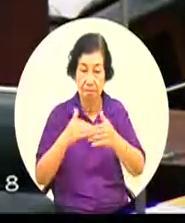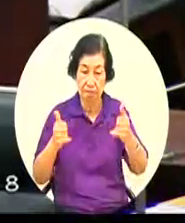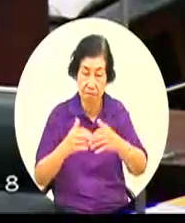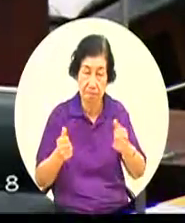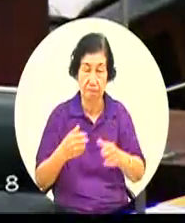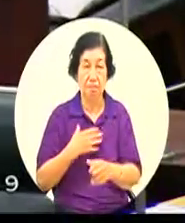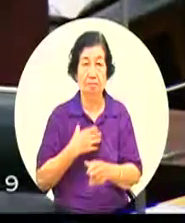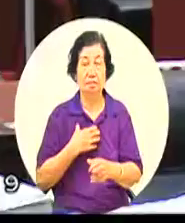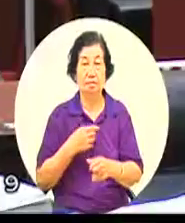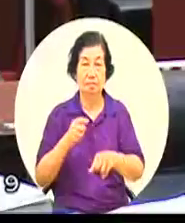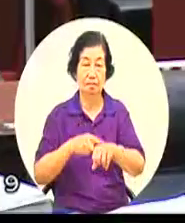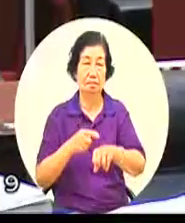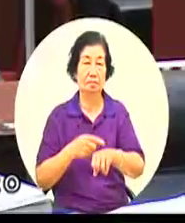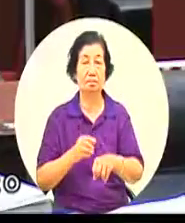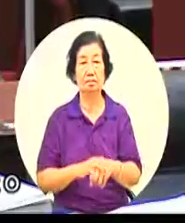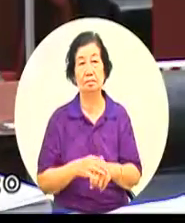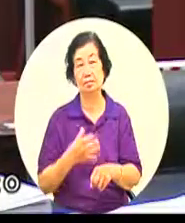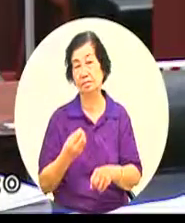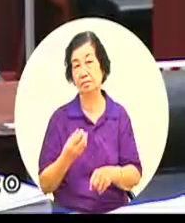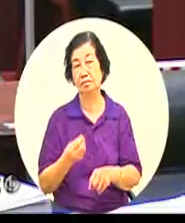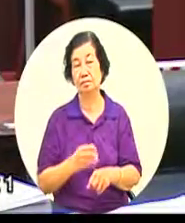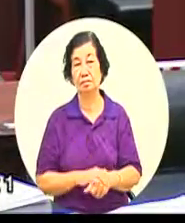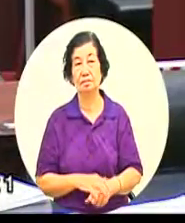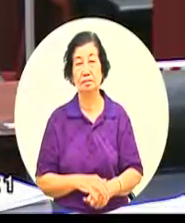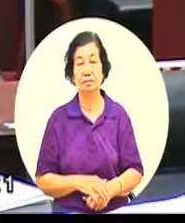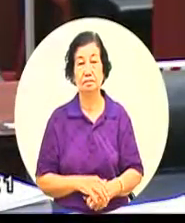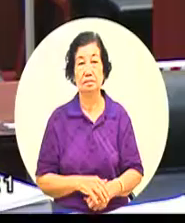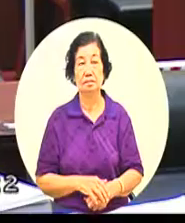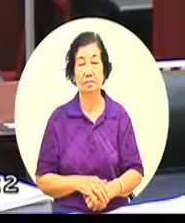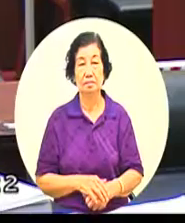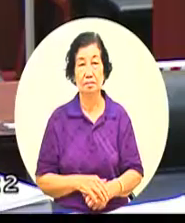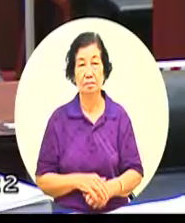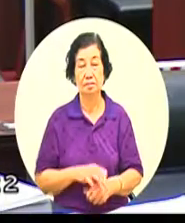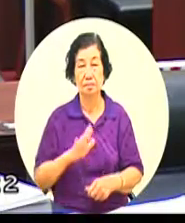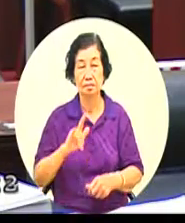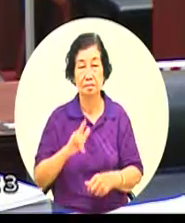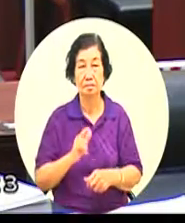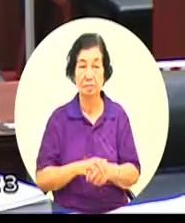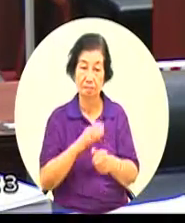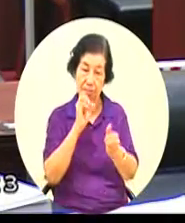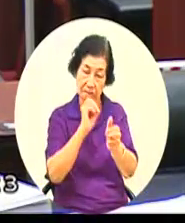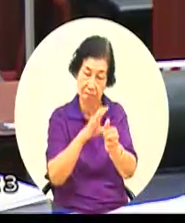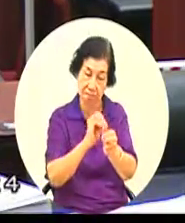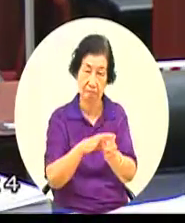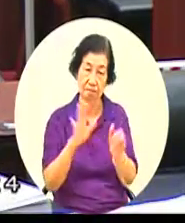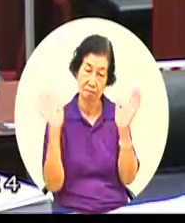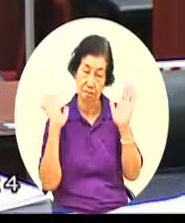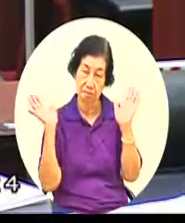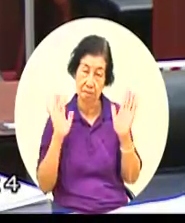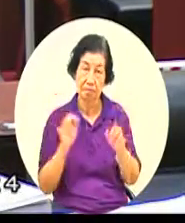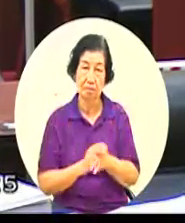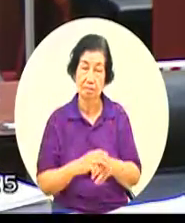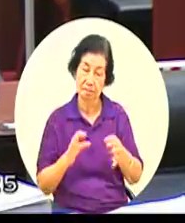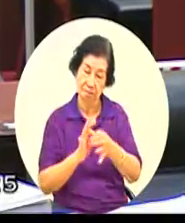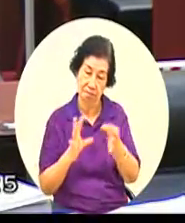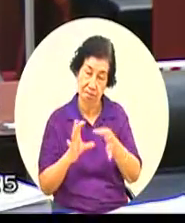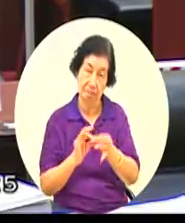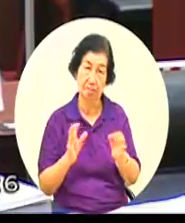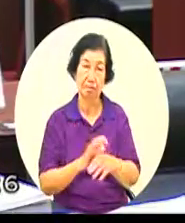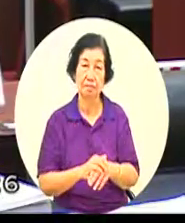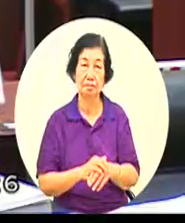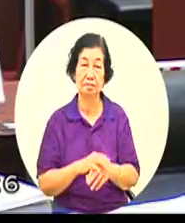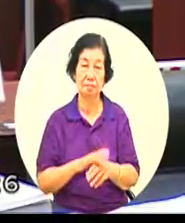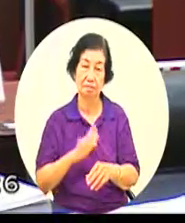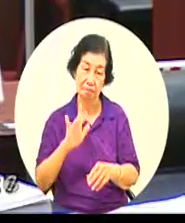设。我嘛听因老师甲迄囡仔讲，讲不要紧，老师就是你的同